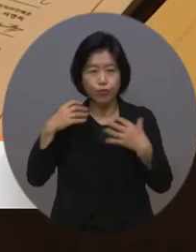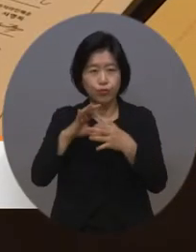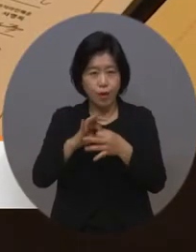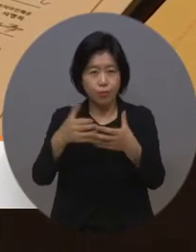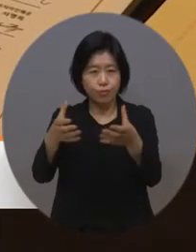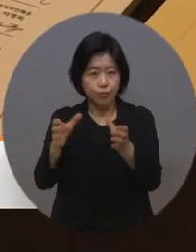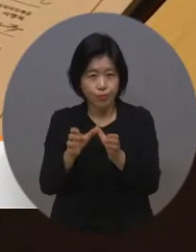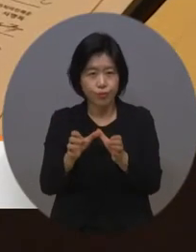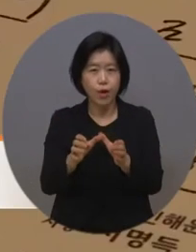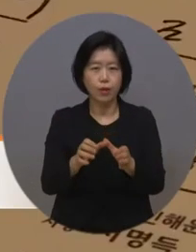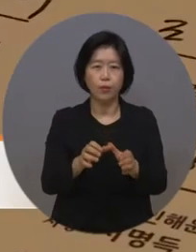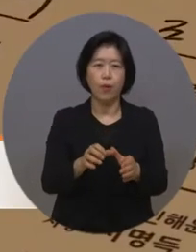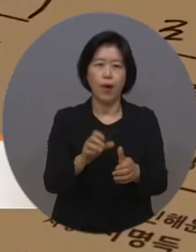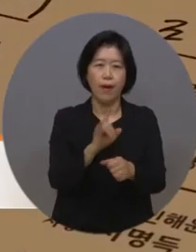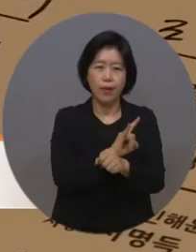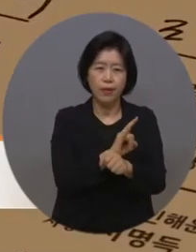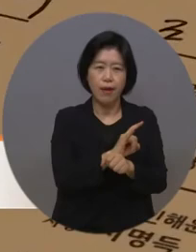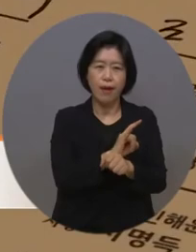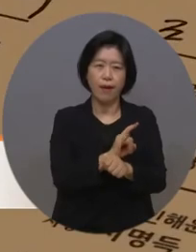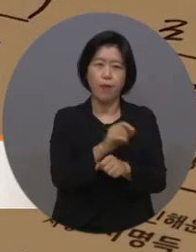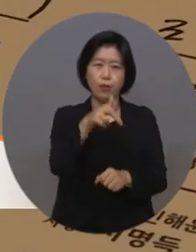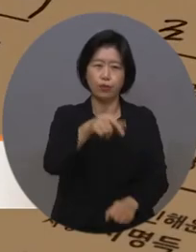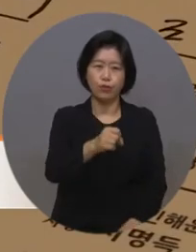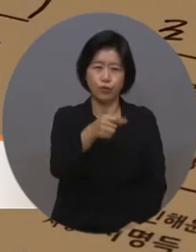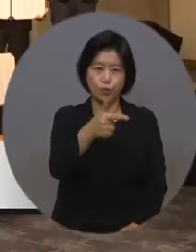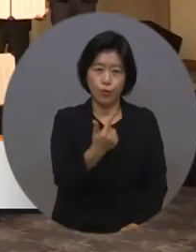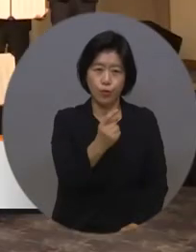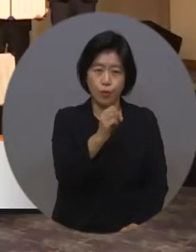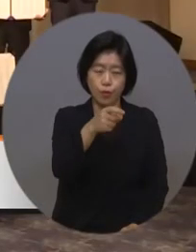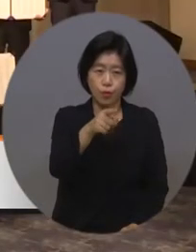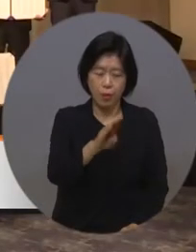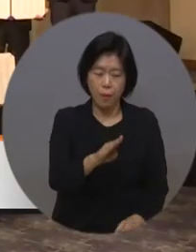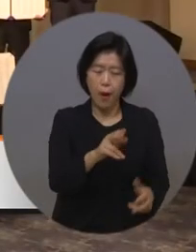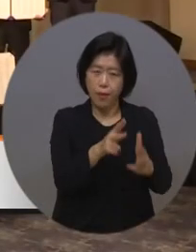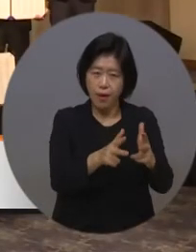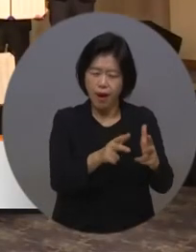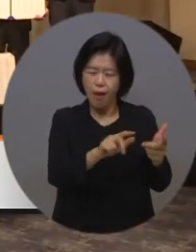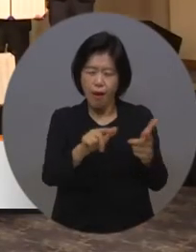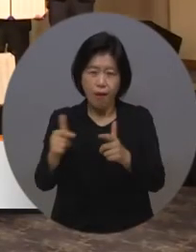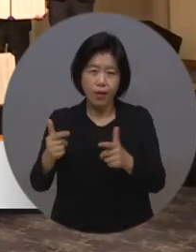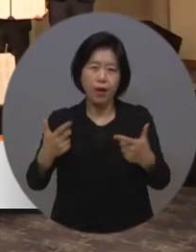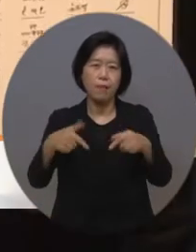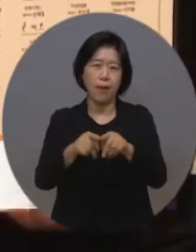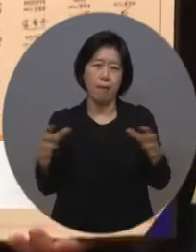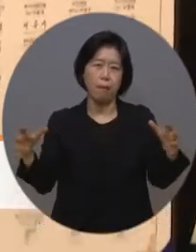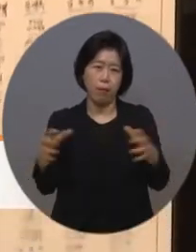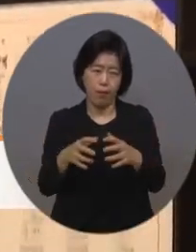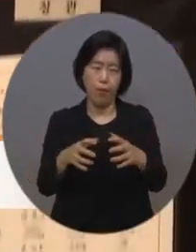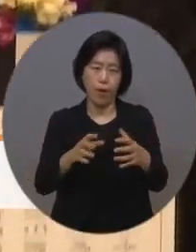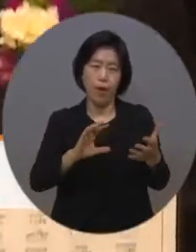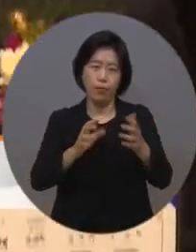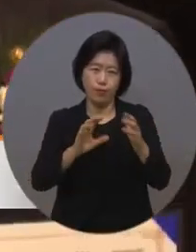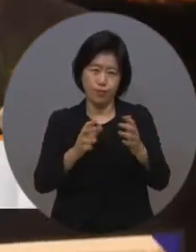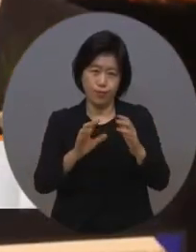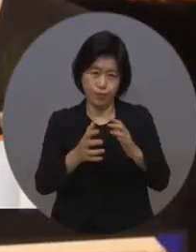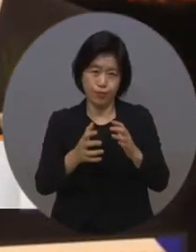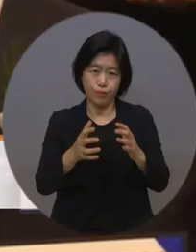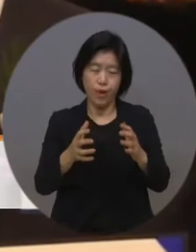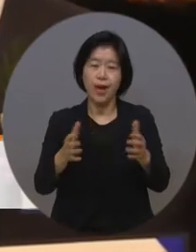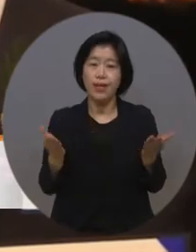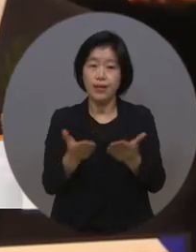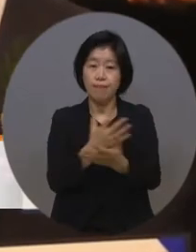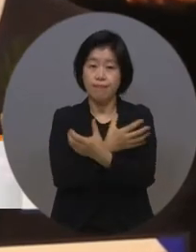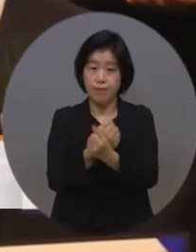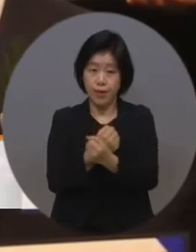3호 중공업 등 36개 기관 기업들과 친환경 선박 생태계 조성을 위한 산학 연관 업무